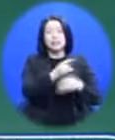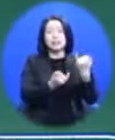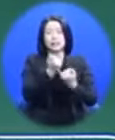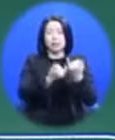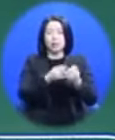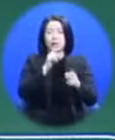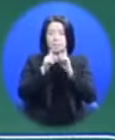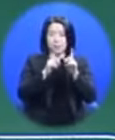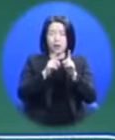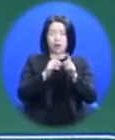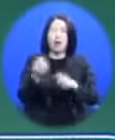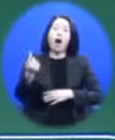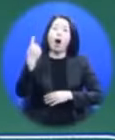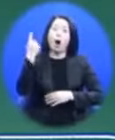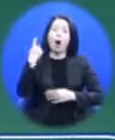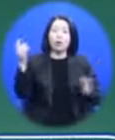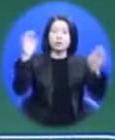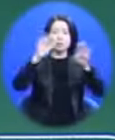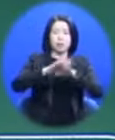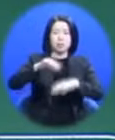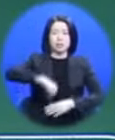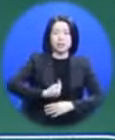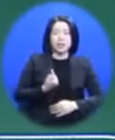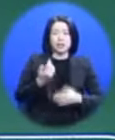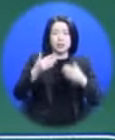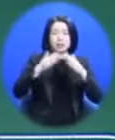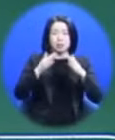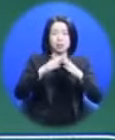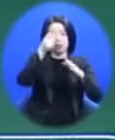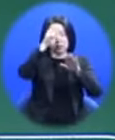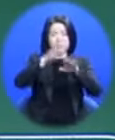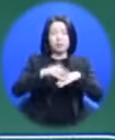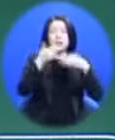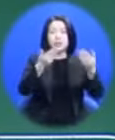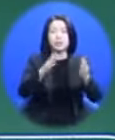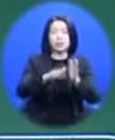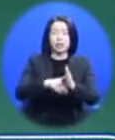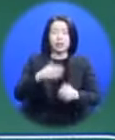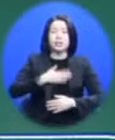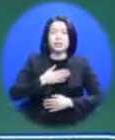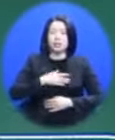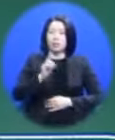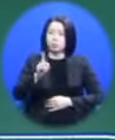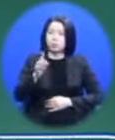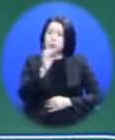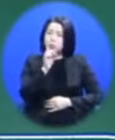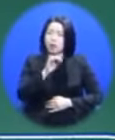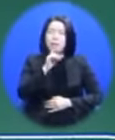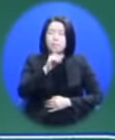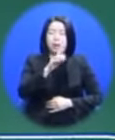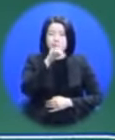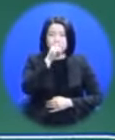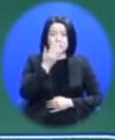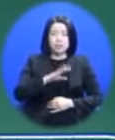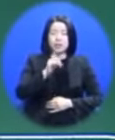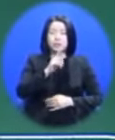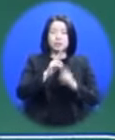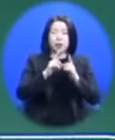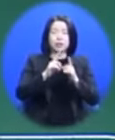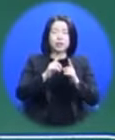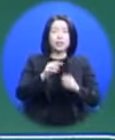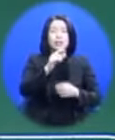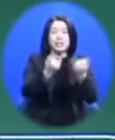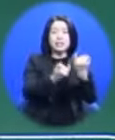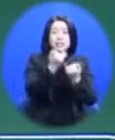말을 하는데 어젯밤에 자기 집에서 예배하는 중에 제가 무슨 이야기를 했는데 그 이야기가 이